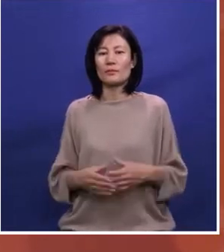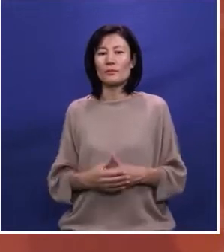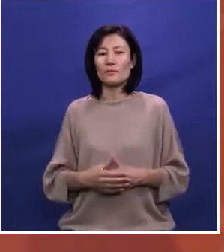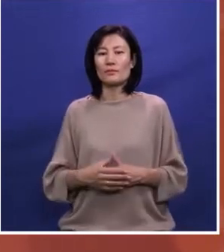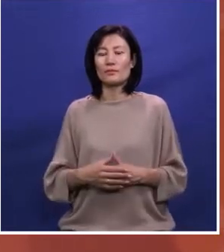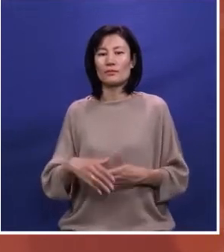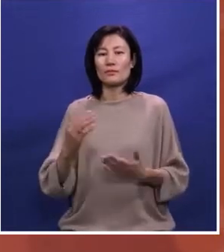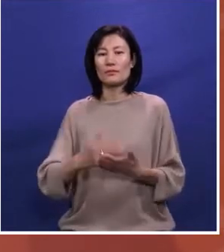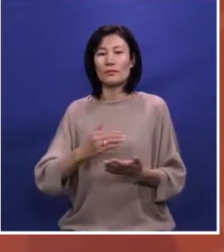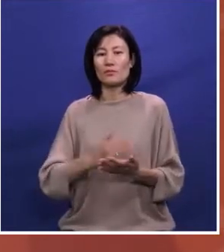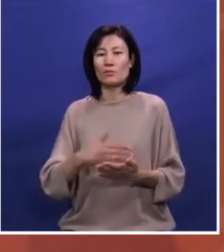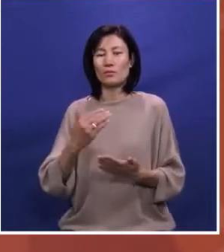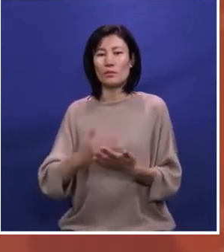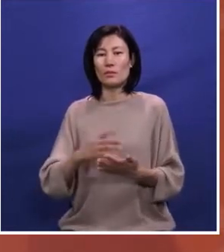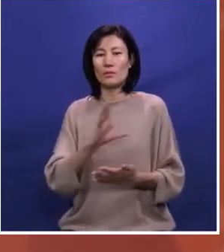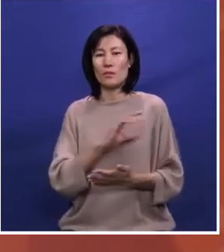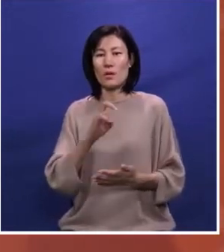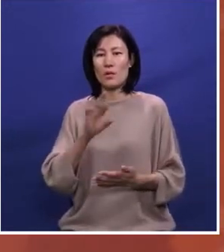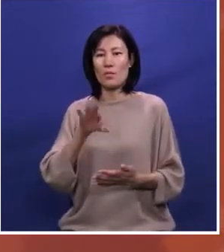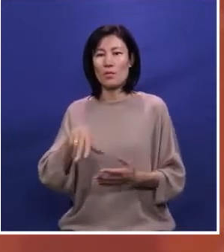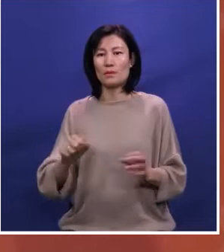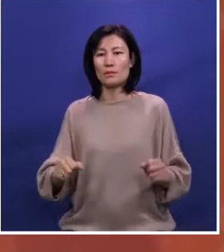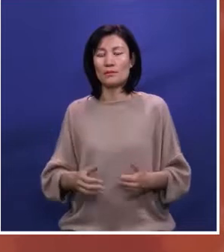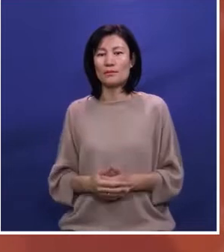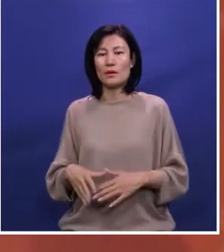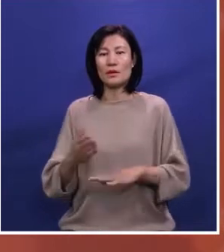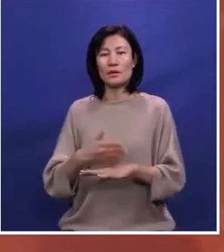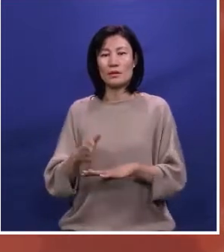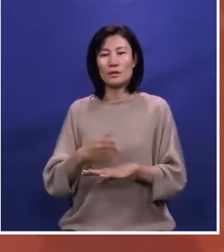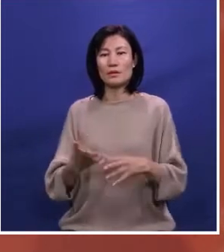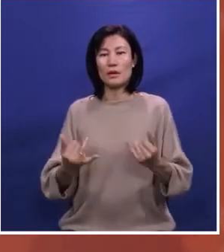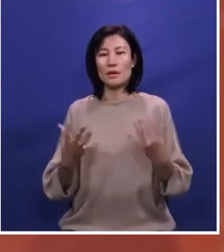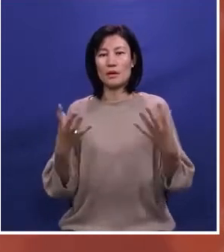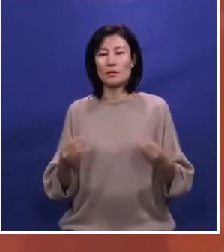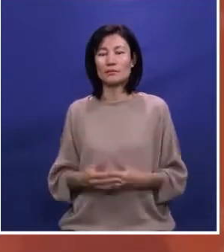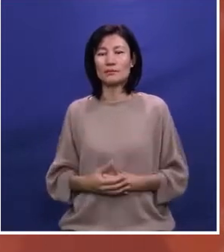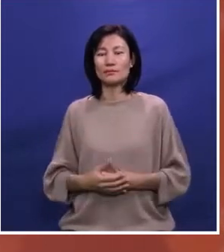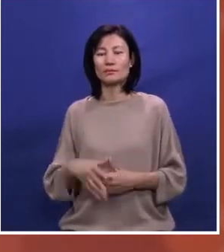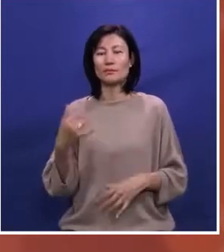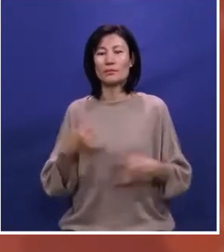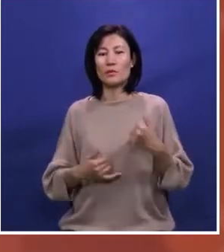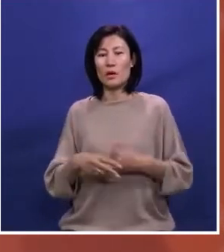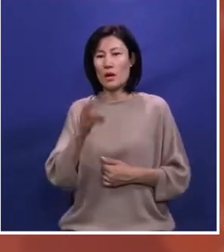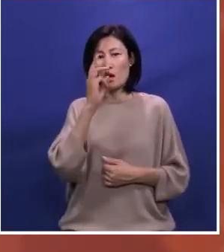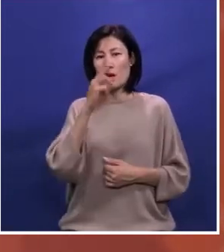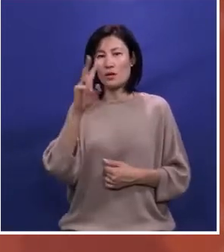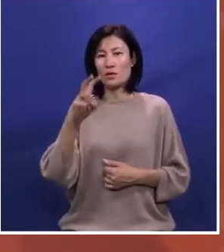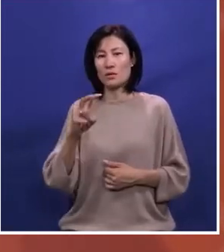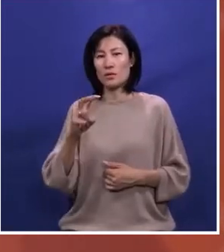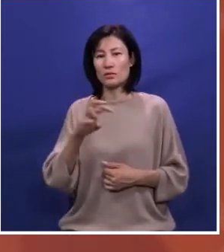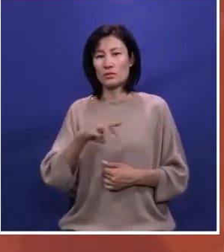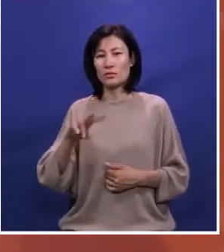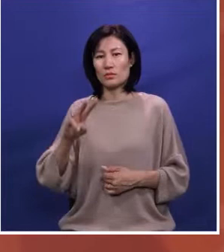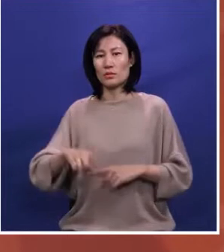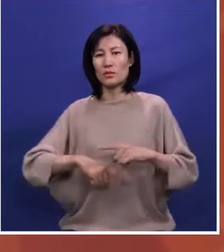бір бағдарлама программа жасасақ бәрі кредит аламыз, бірақ қазіргі тұрақтылық бар. Ұстаздардың айлығы 200 мыңнан басталып